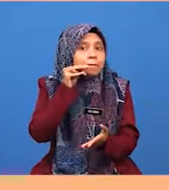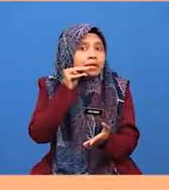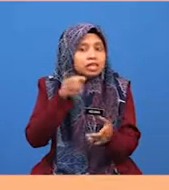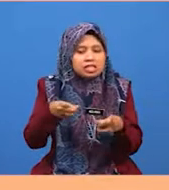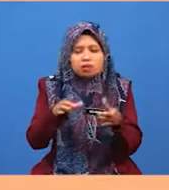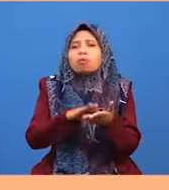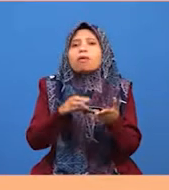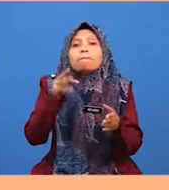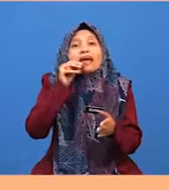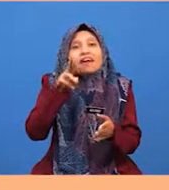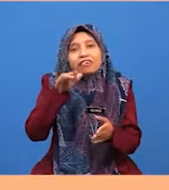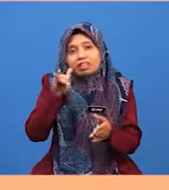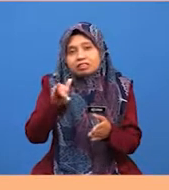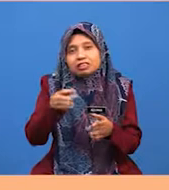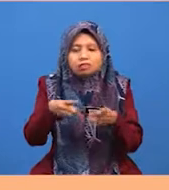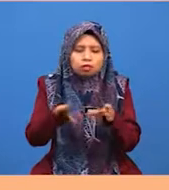Ya, murid-murid.